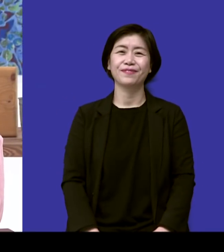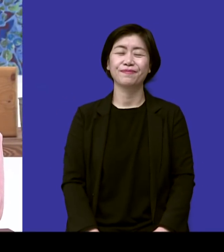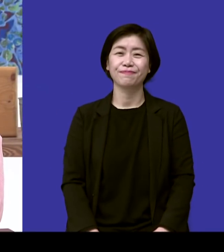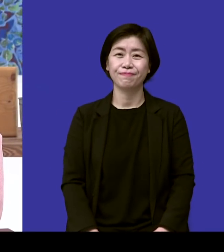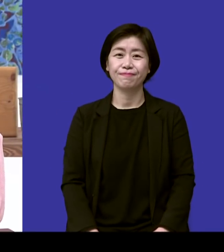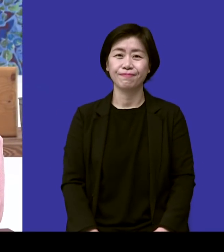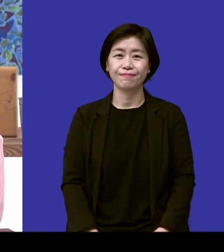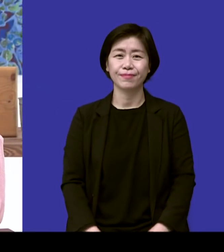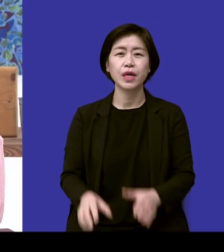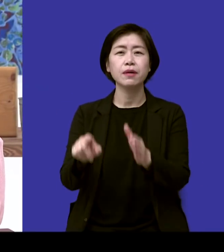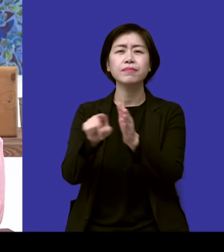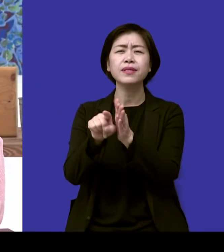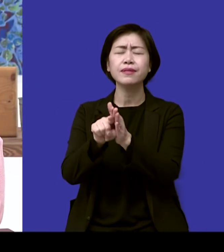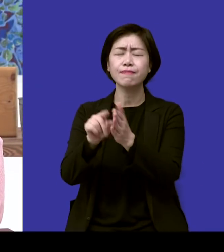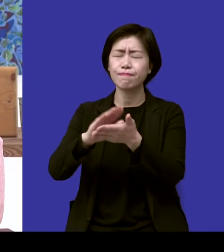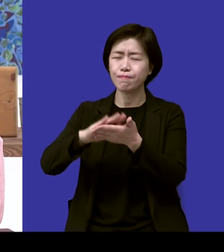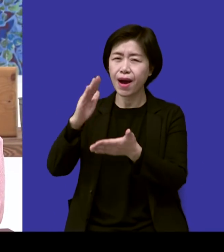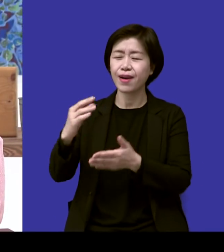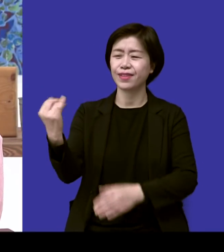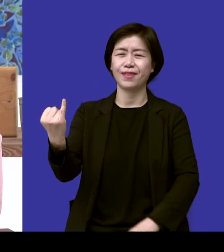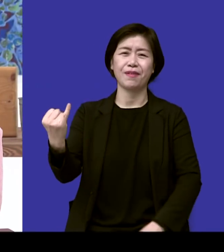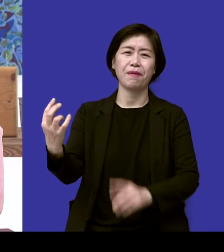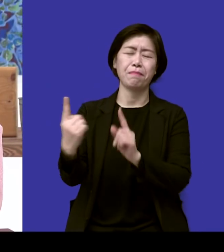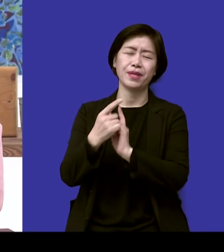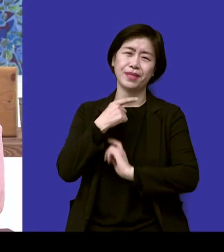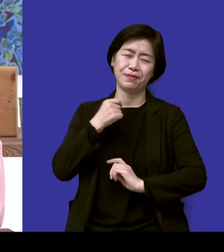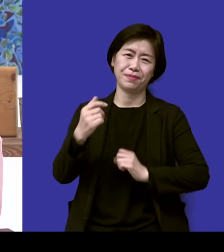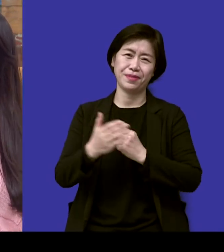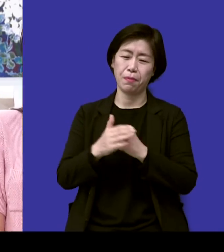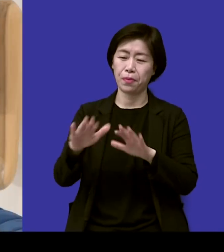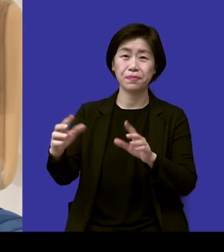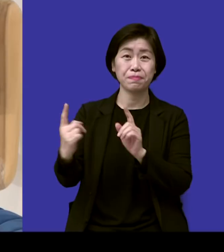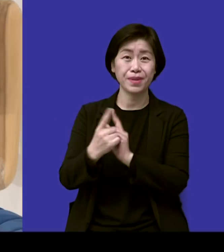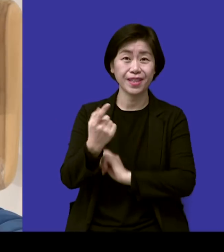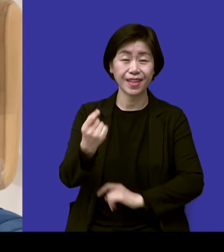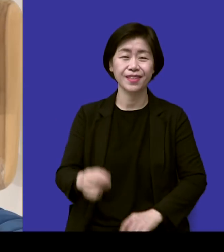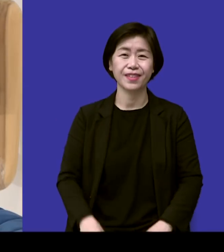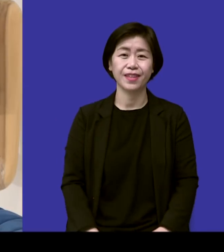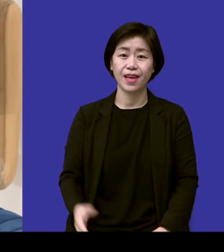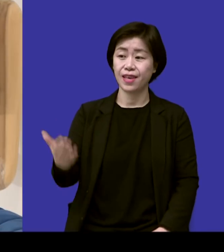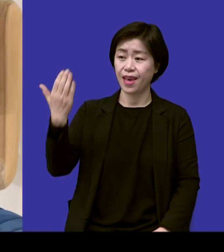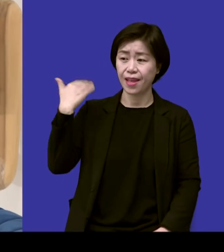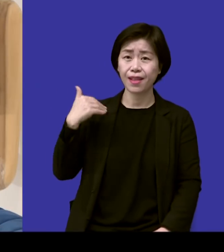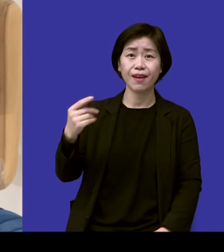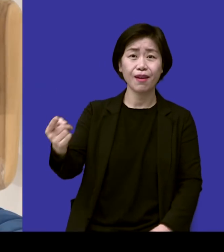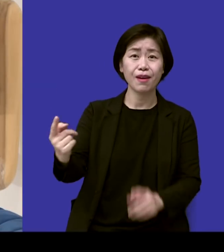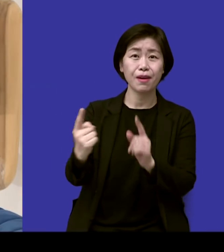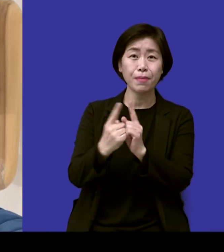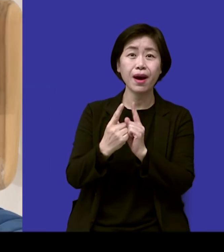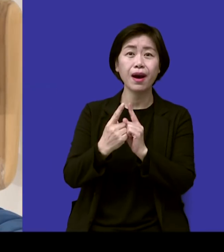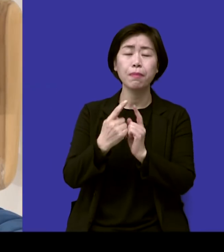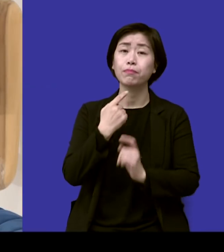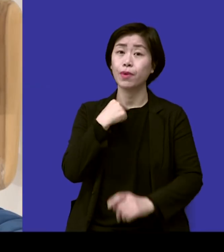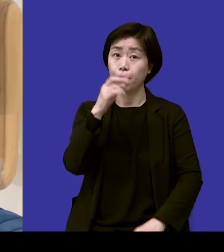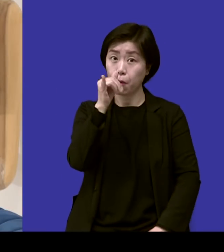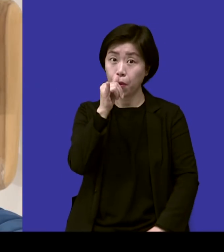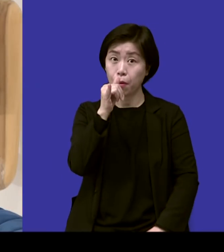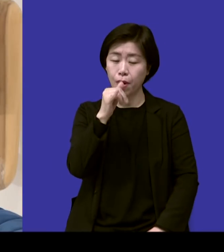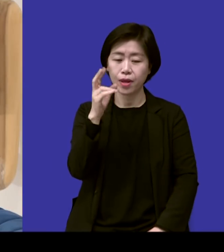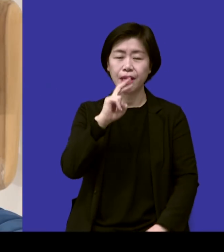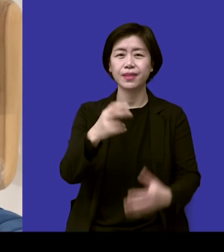네네. 믿음의 자녀를 만나고 싶었는데 이렇게 네. 만나게 된 거 아닌가 싶어요. 그래요. 이게 처음에 예. H29이라는 네.